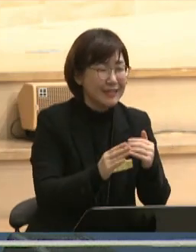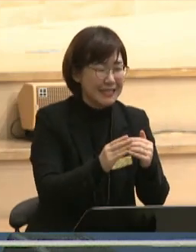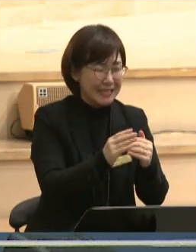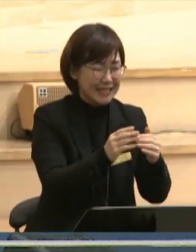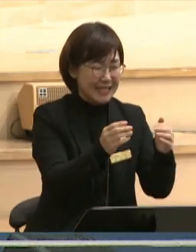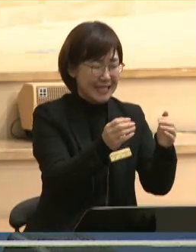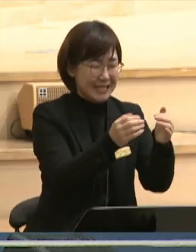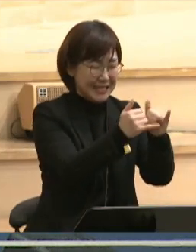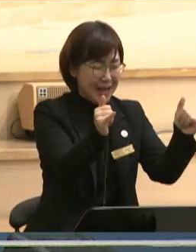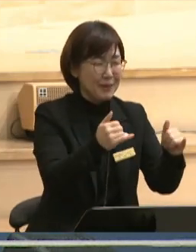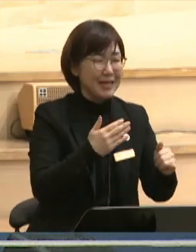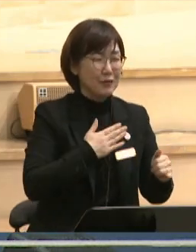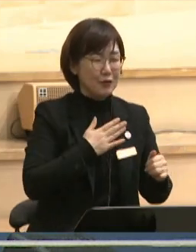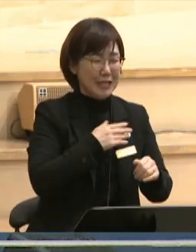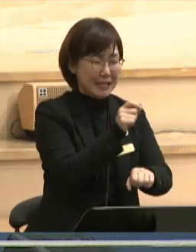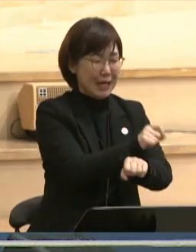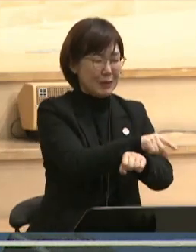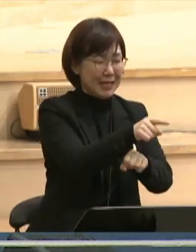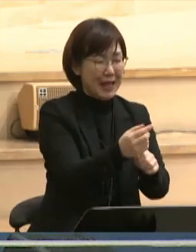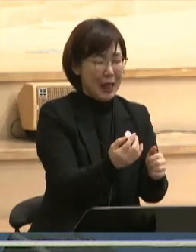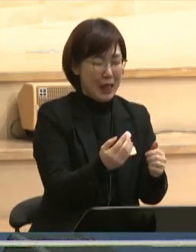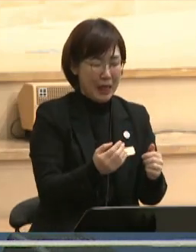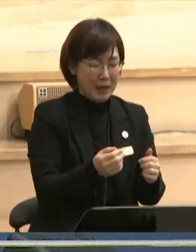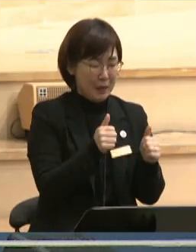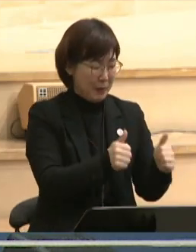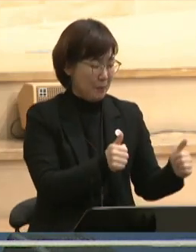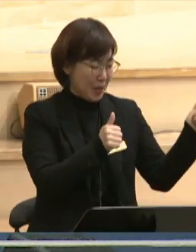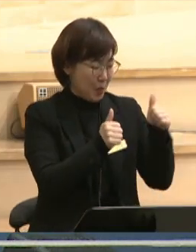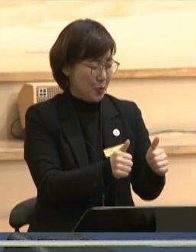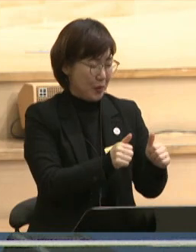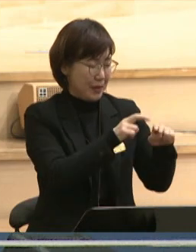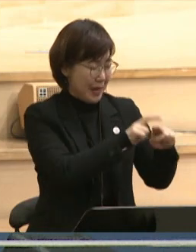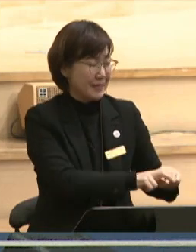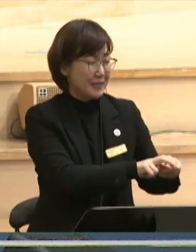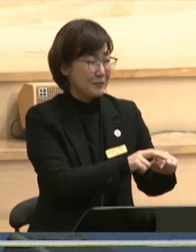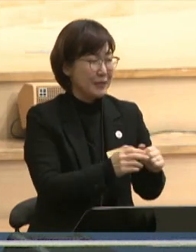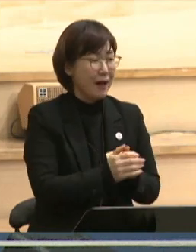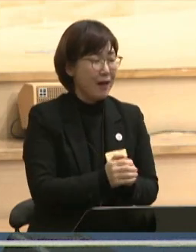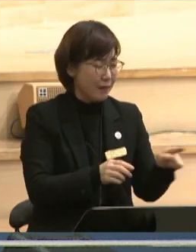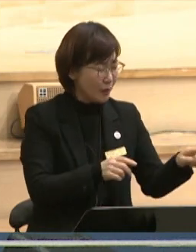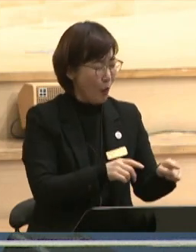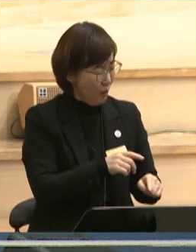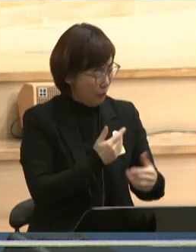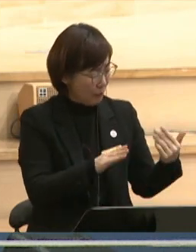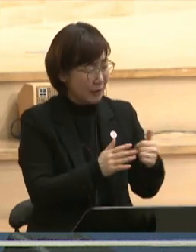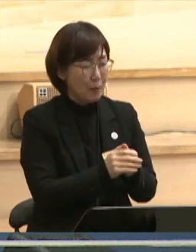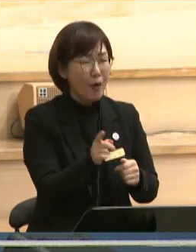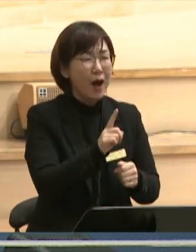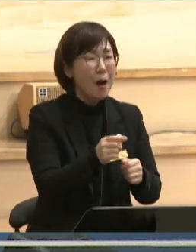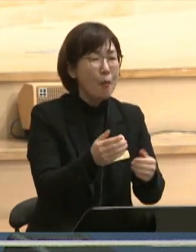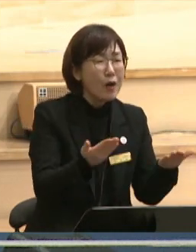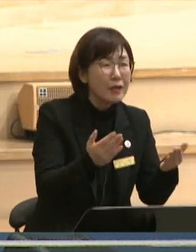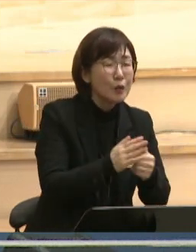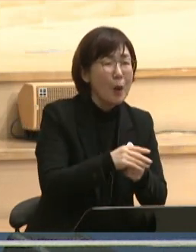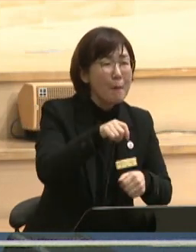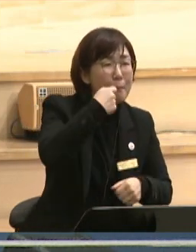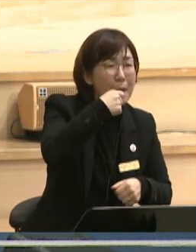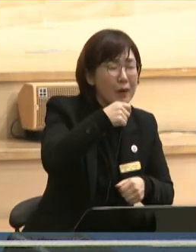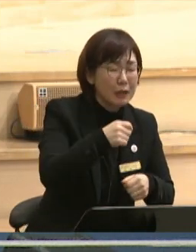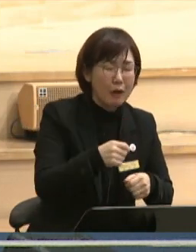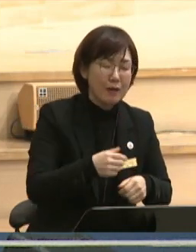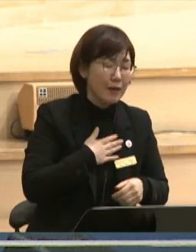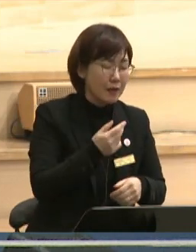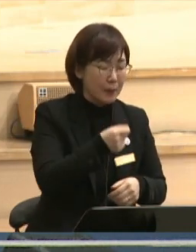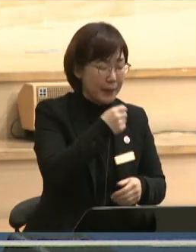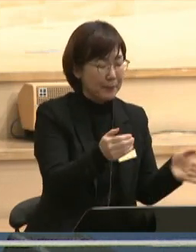있습니다 그분은 저와 정말 다릅니다 일단 뭘 해도 속도가 다릅니다 밥을 먹어도